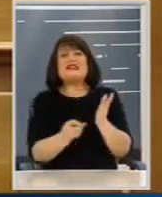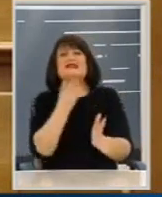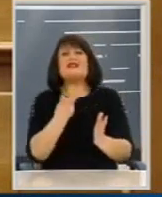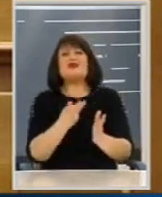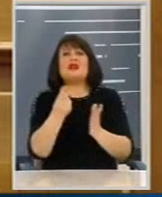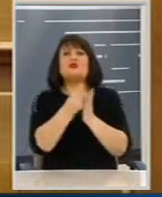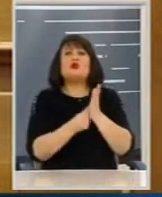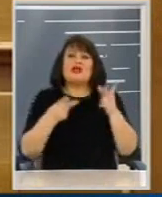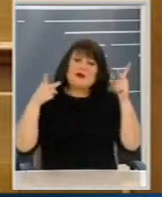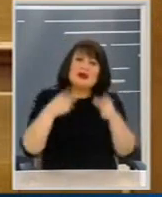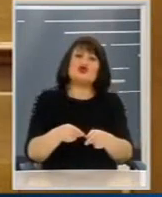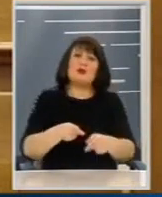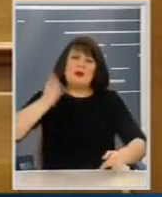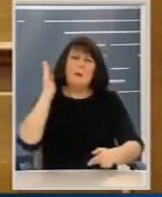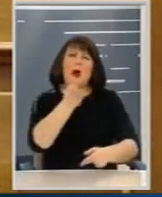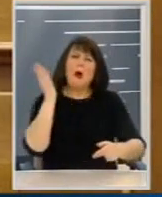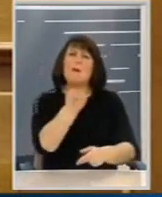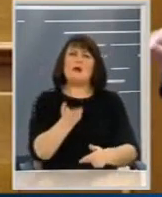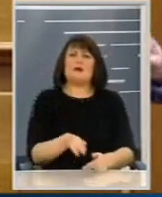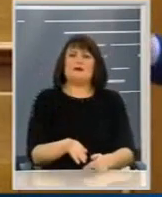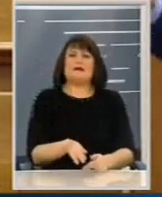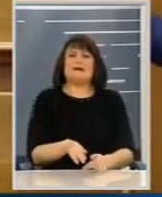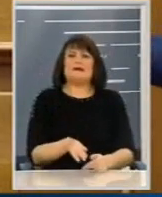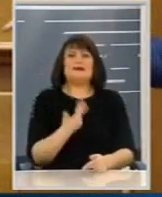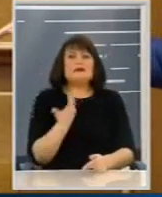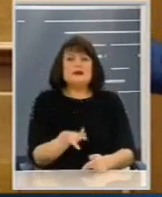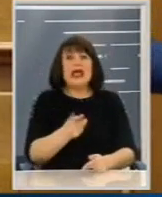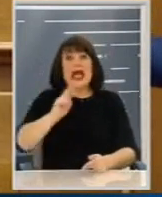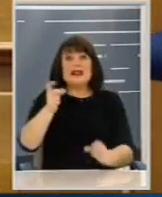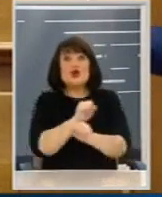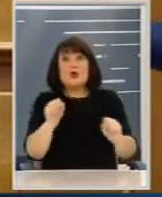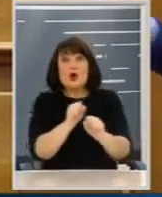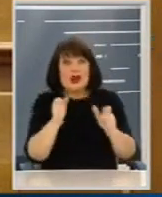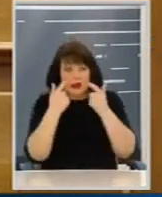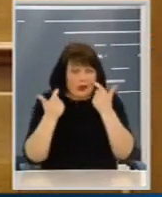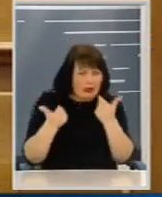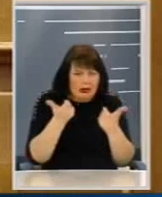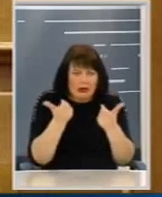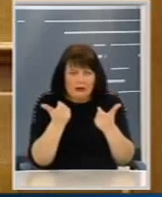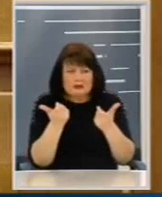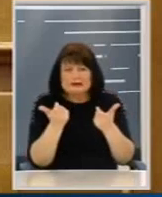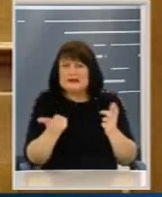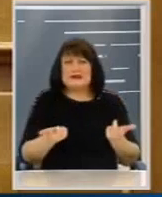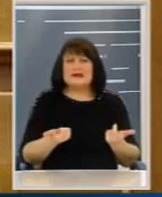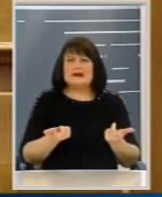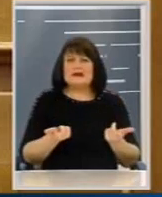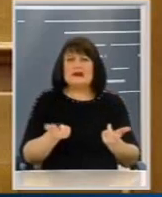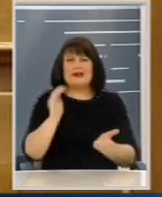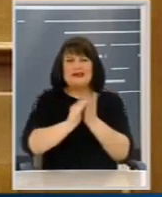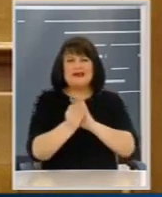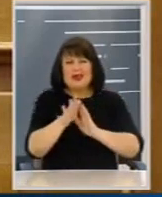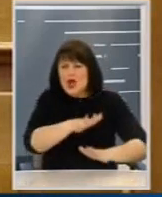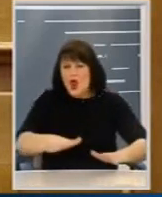πρωτάθλημα. Να ρίξουμε ποινές. Να βάλουμε ακόμη και την αντιδημοκρατική να δράσει και να σπάσουν τα κυκλώματα.